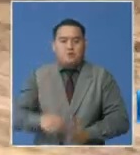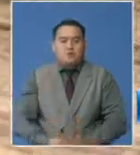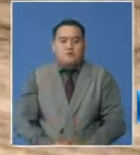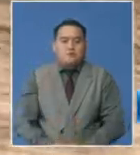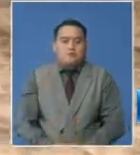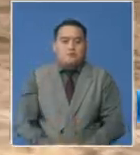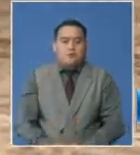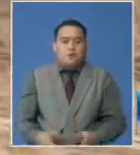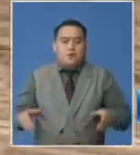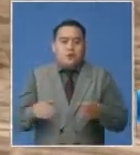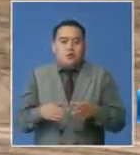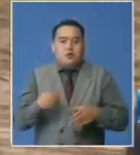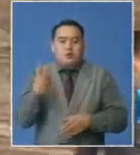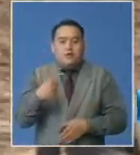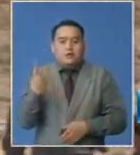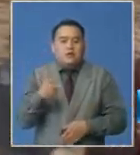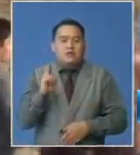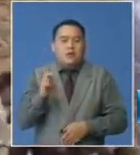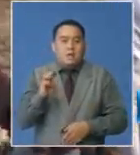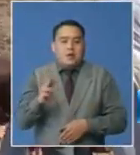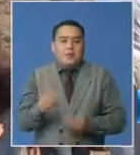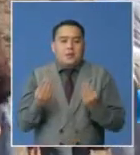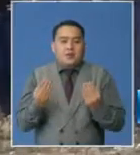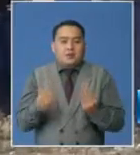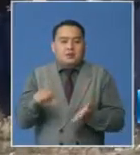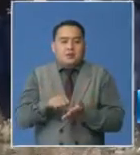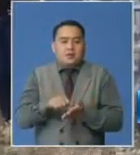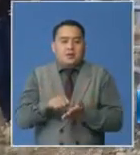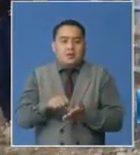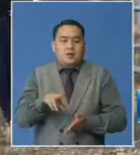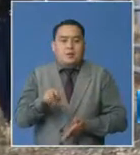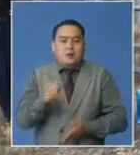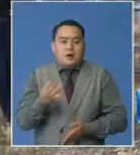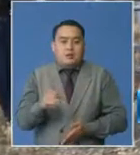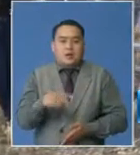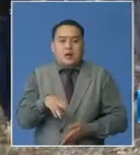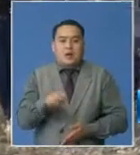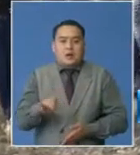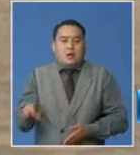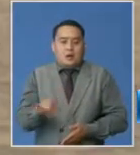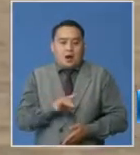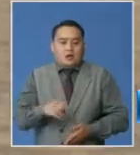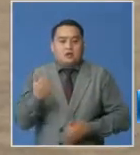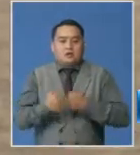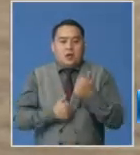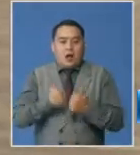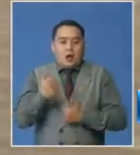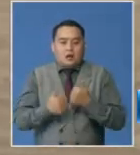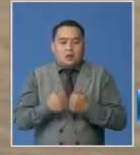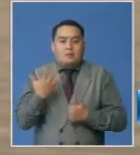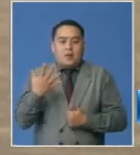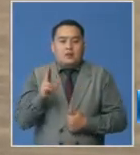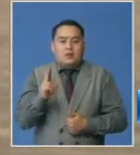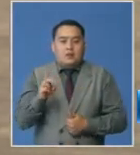В номинации «Топ-байге» на 21 километр прекрасно показал себя скакун по кличке Бай из Талгарского района. В состязаниях «Тай-байге» на 5